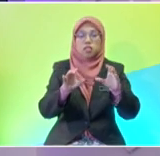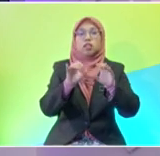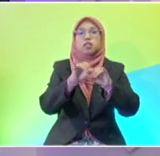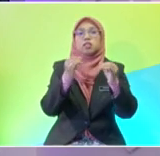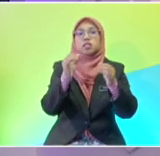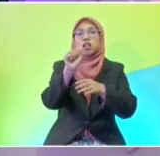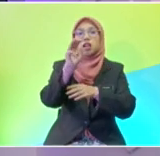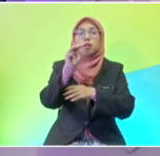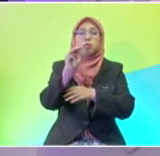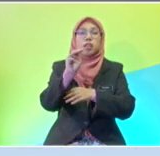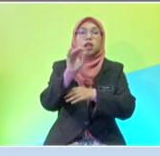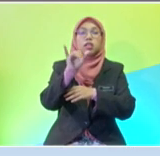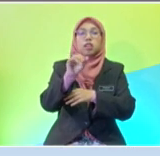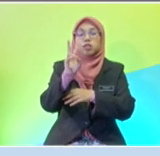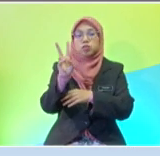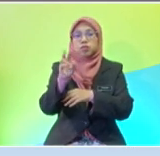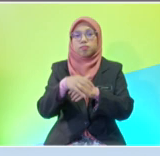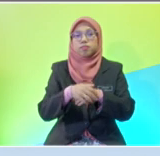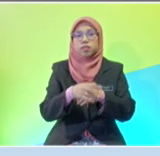yang pertama